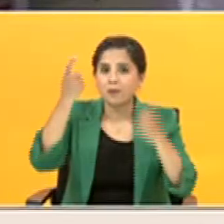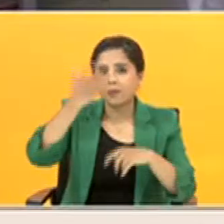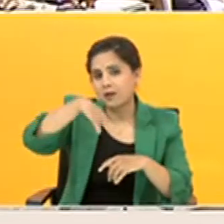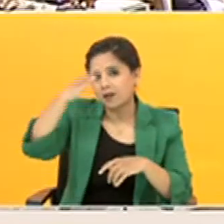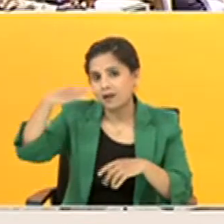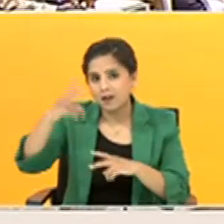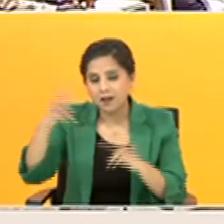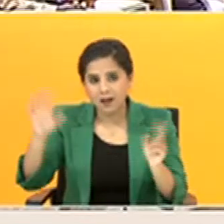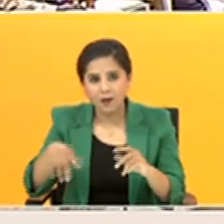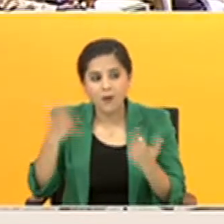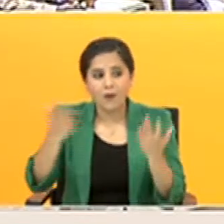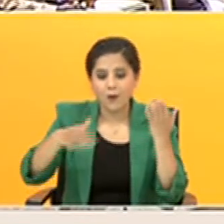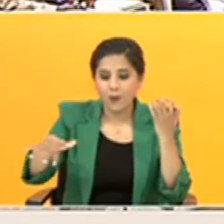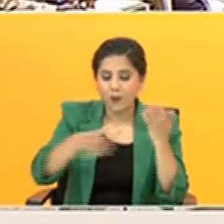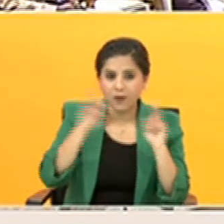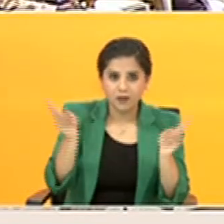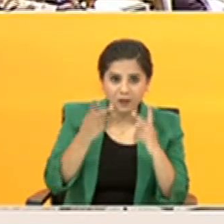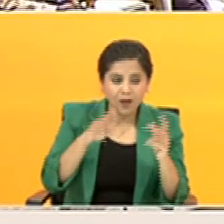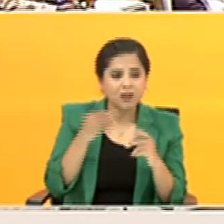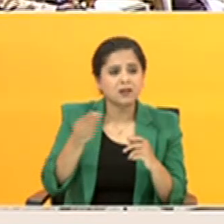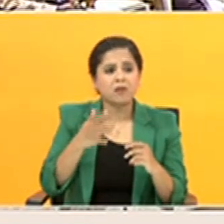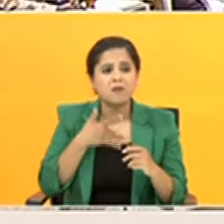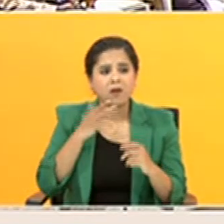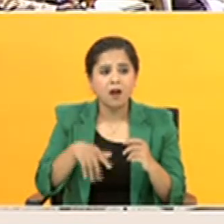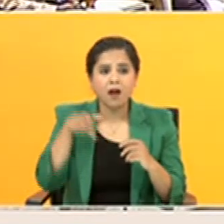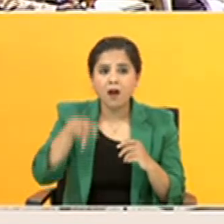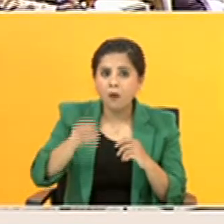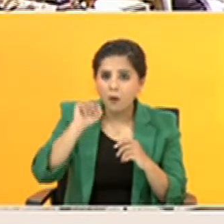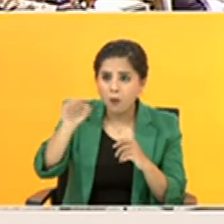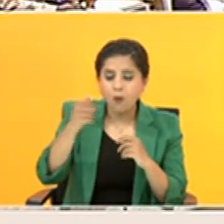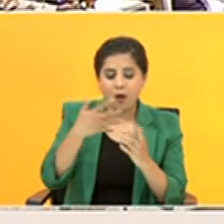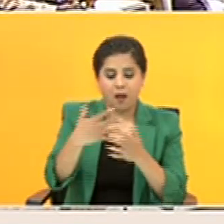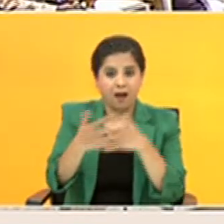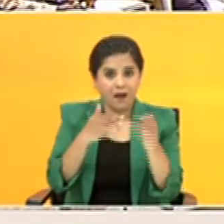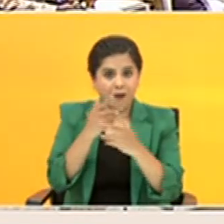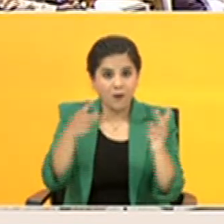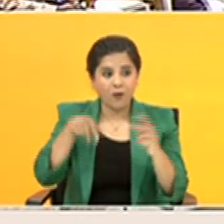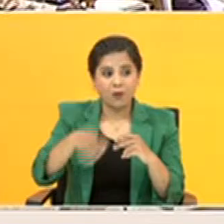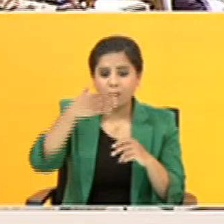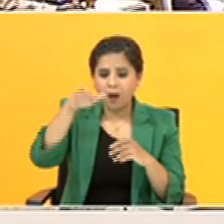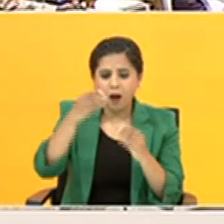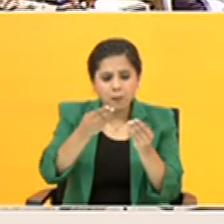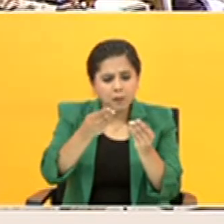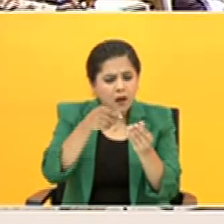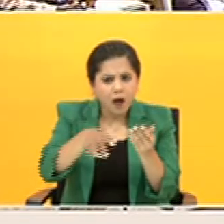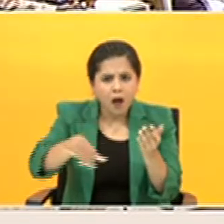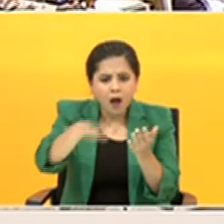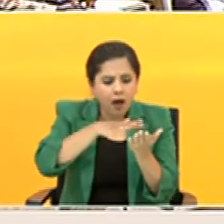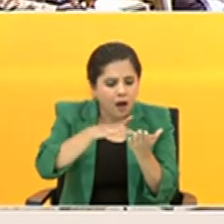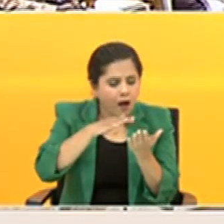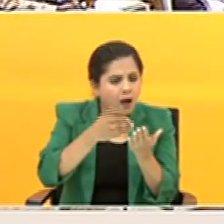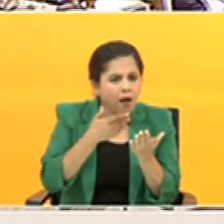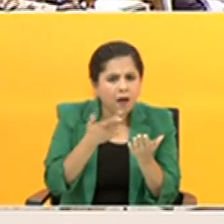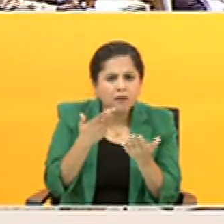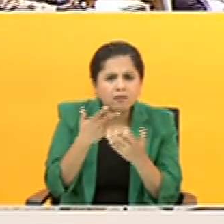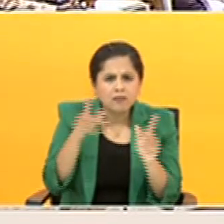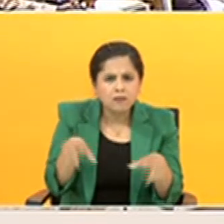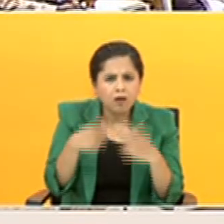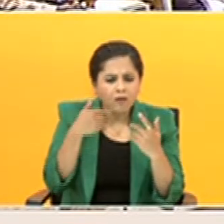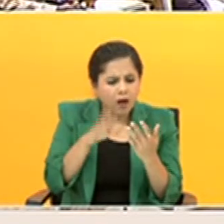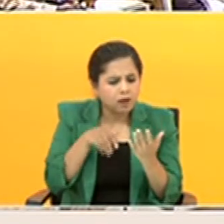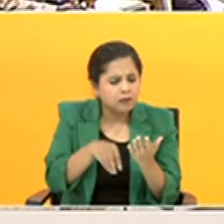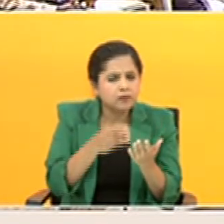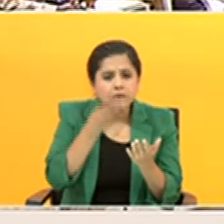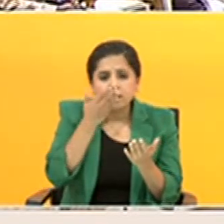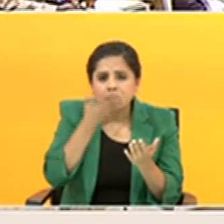वाद्य यंत्र, तो कभी लगता है जैसे पहाड़ों की आत्मा उस लकड़ी में समा गई हो। जीवन जी का